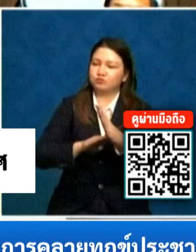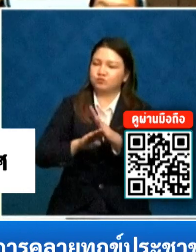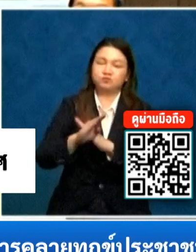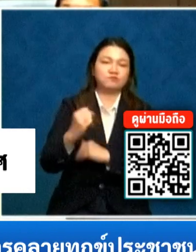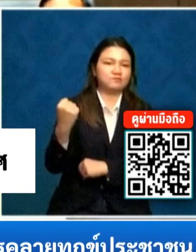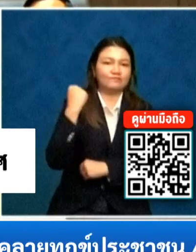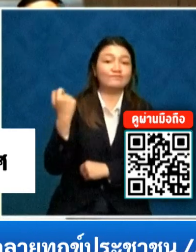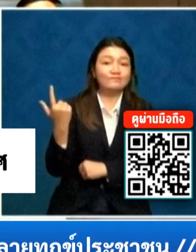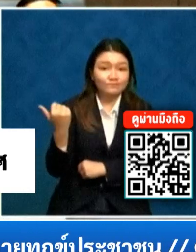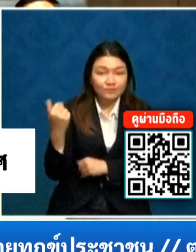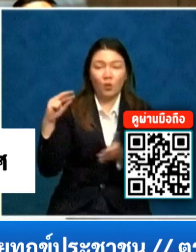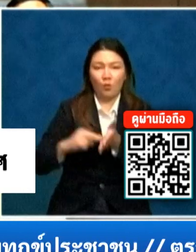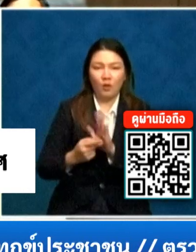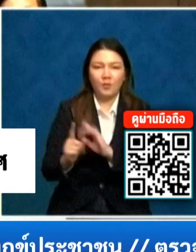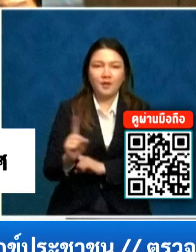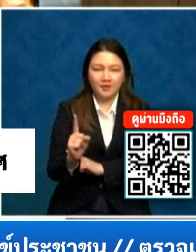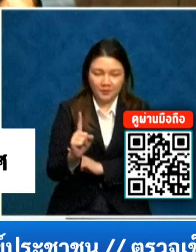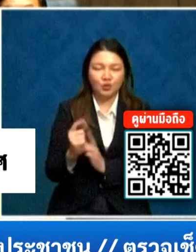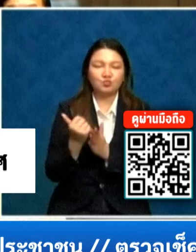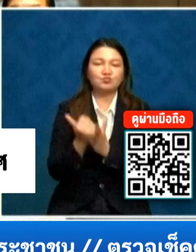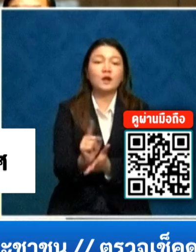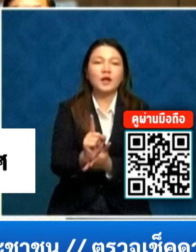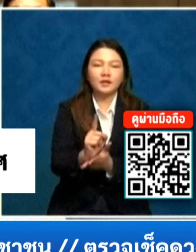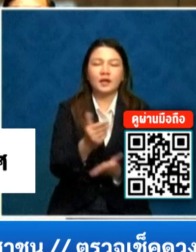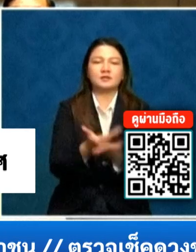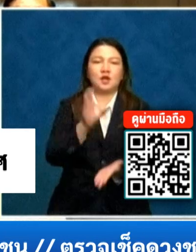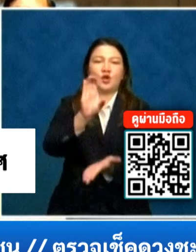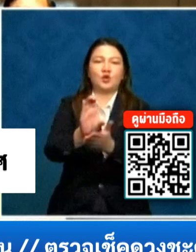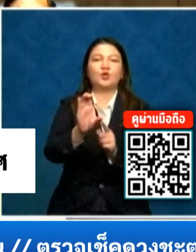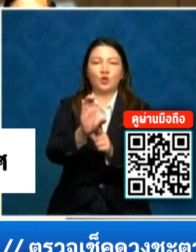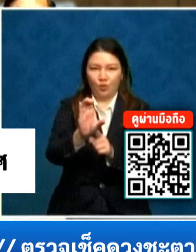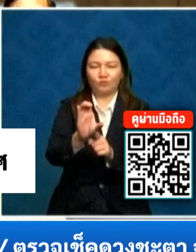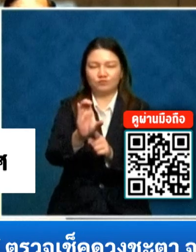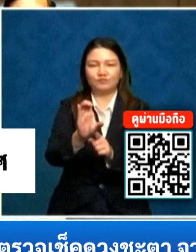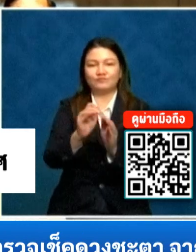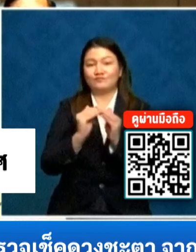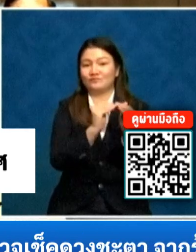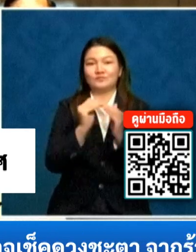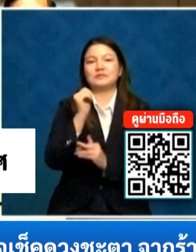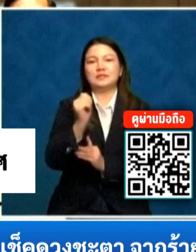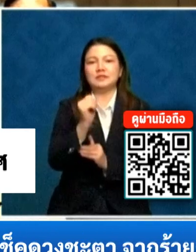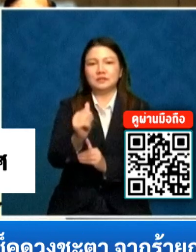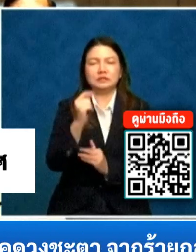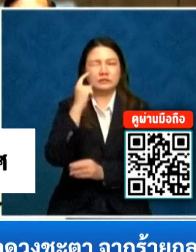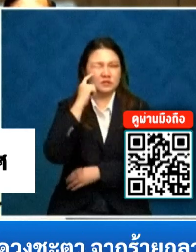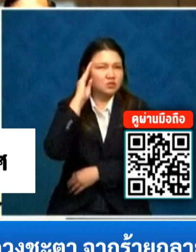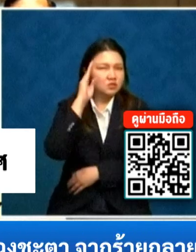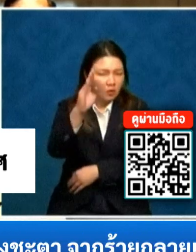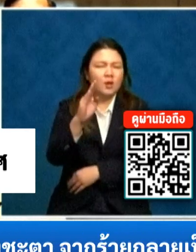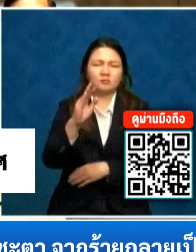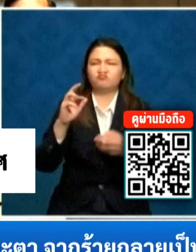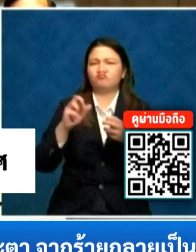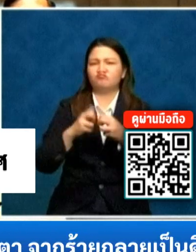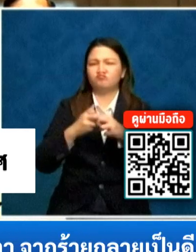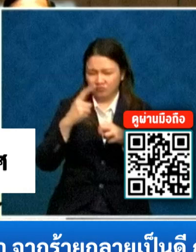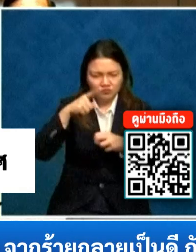ล้วจะทำให้งบประมาณของเราสมดุลได้ในอนาคตซึ่งไม่ใช่เรื่องยากจนเกินกว่าความสามารถแต่อย่าง